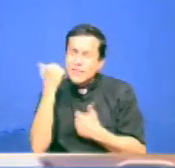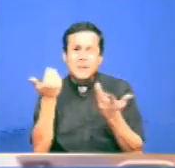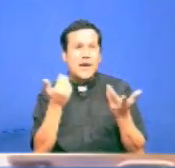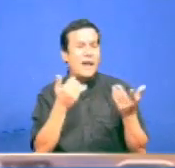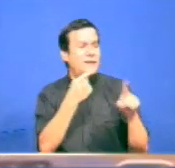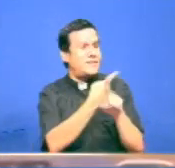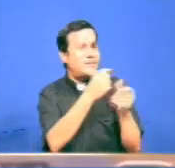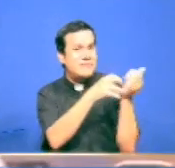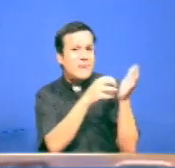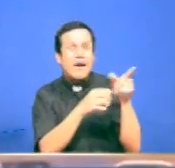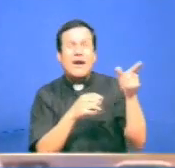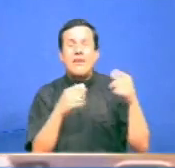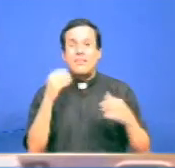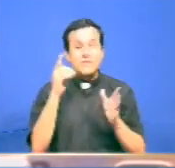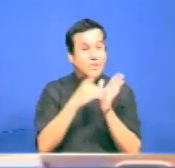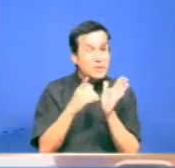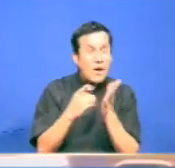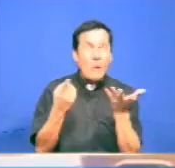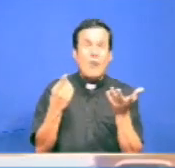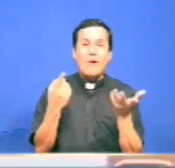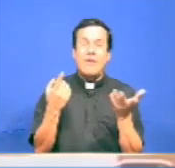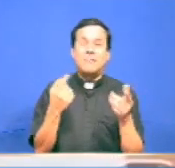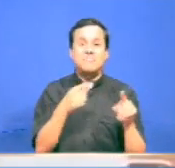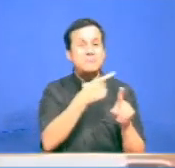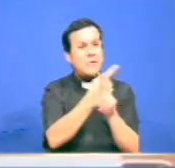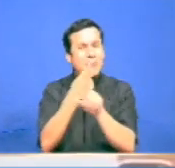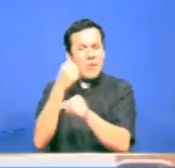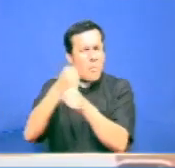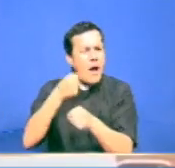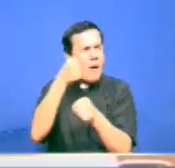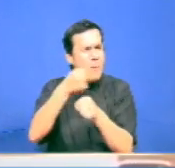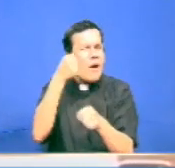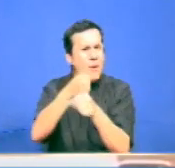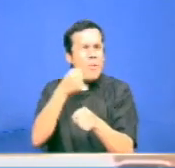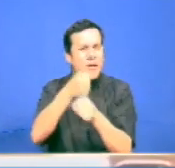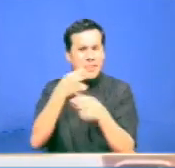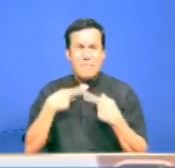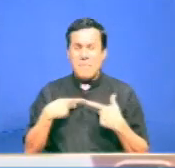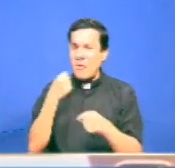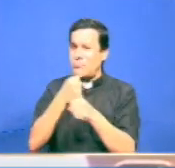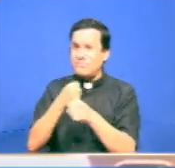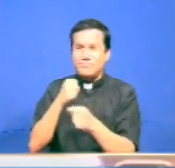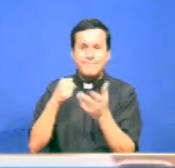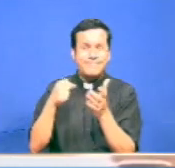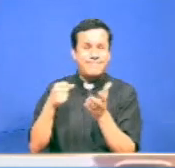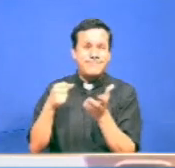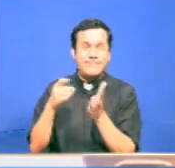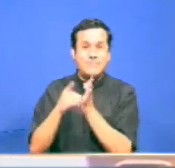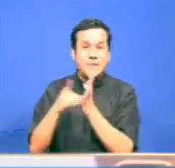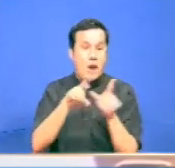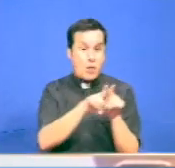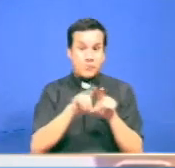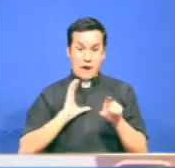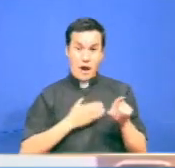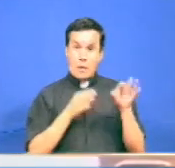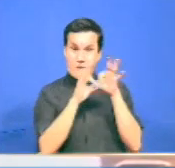na madaktari na wauguzi wengi wanaokumbana na kazi hii, na nyote ambao mnaalika familia zenu